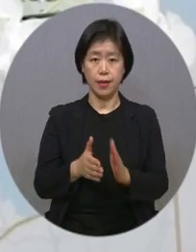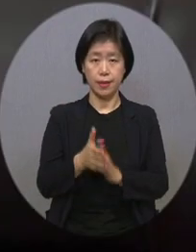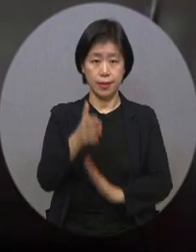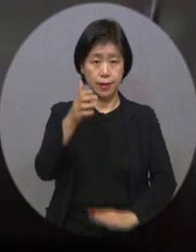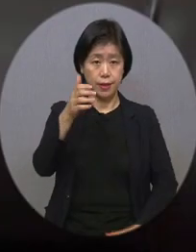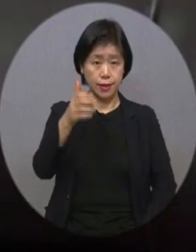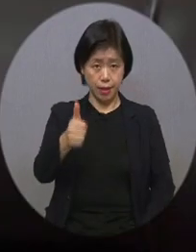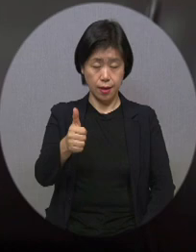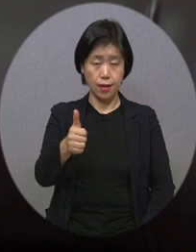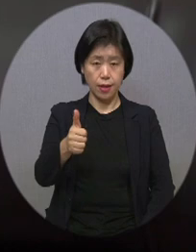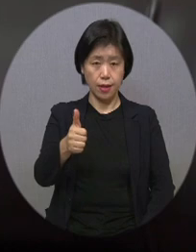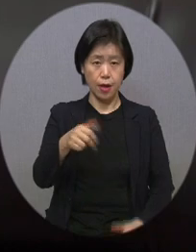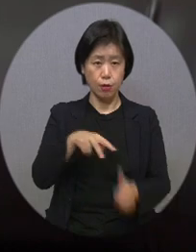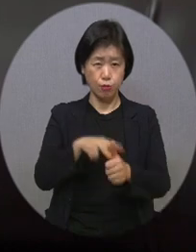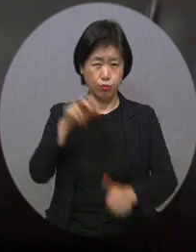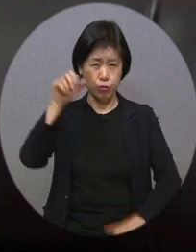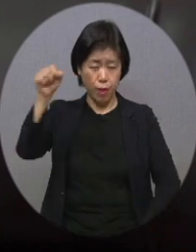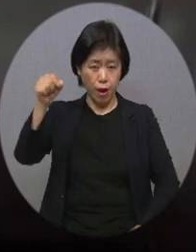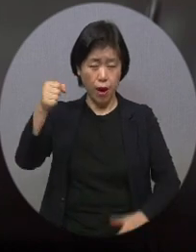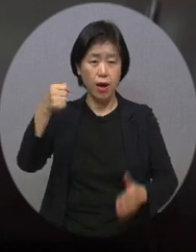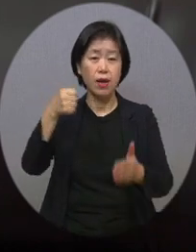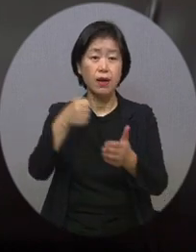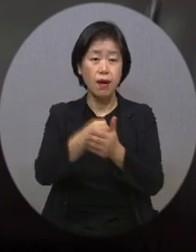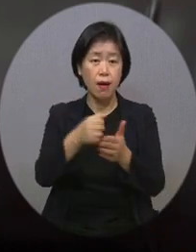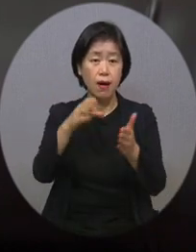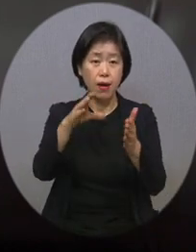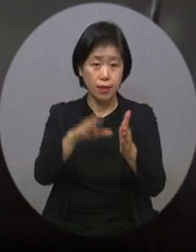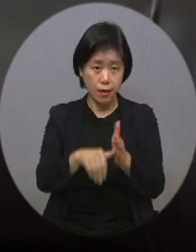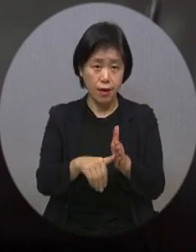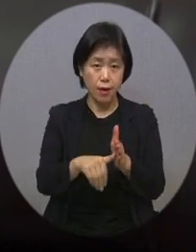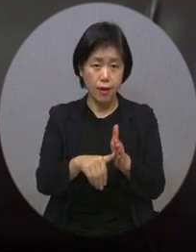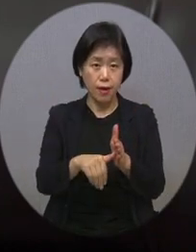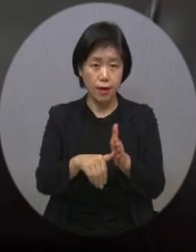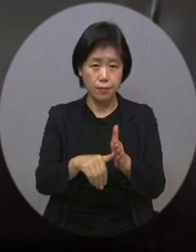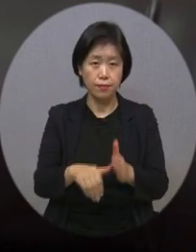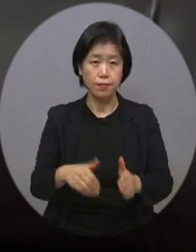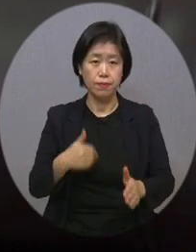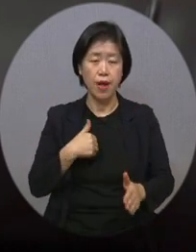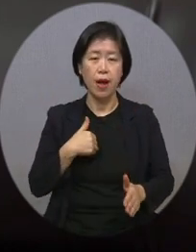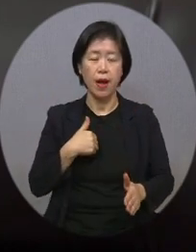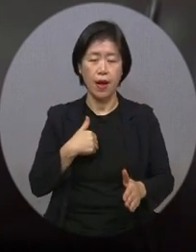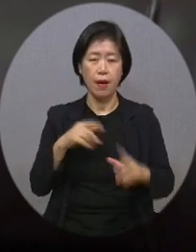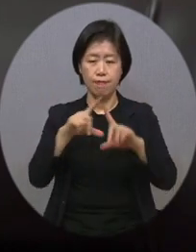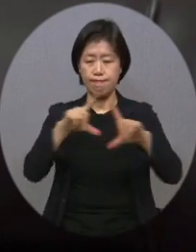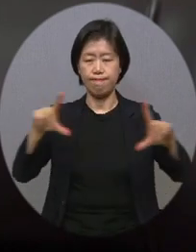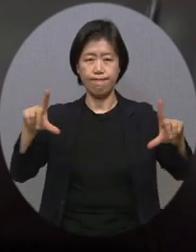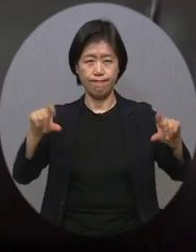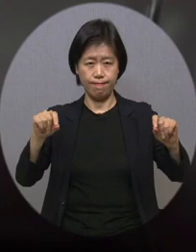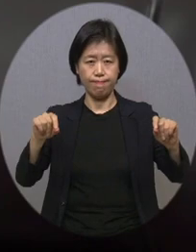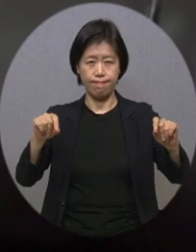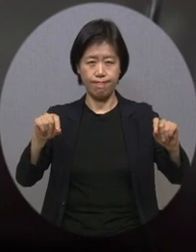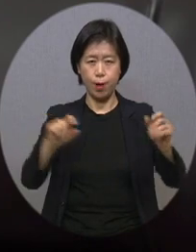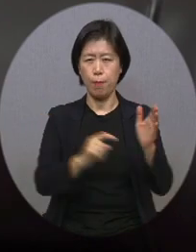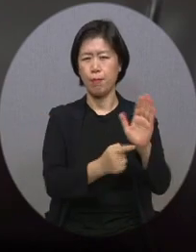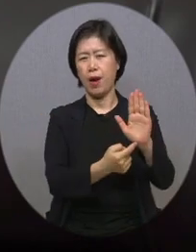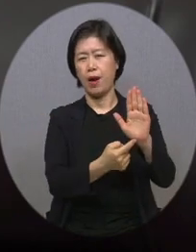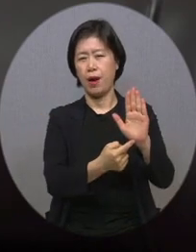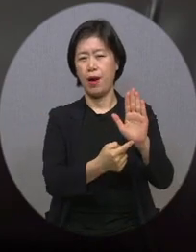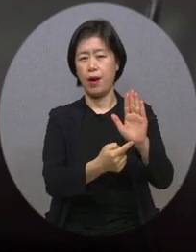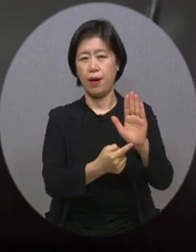시장을 출마를 결심하고 딱 슬로건을 딱 원래는 정했었어요. 근데